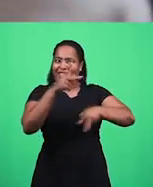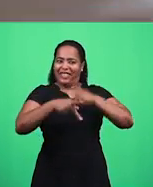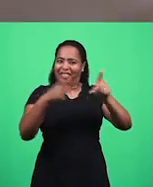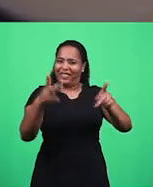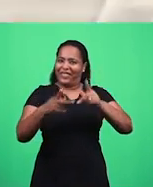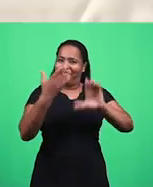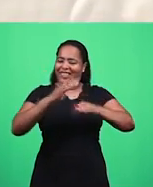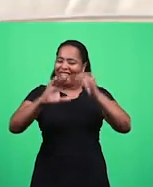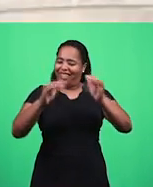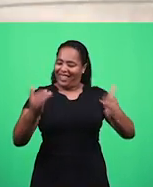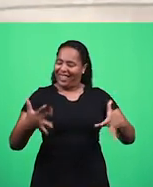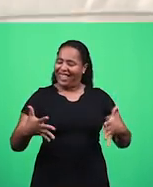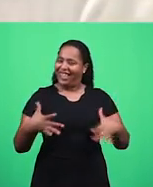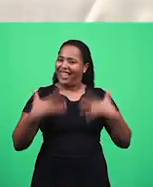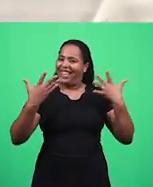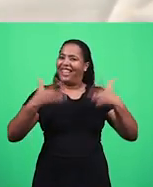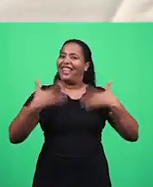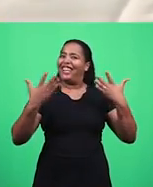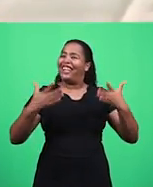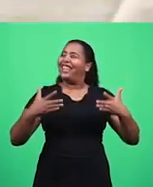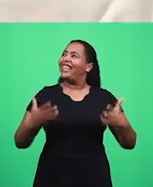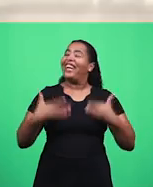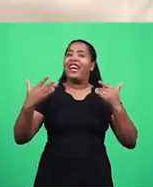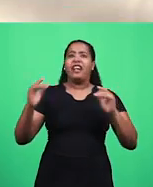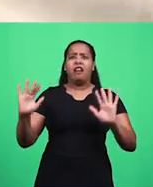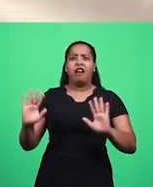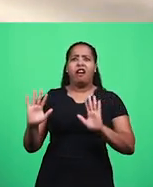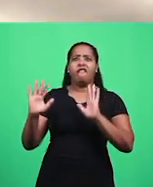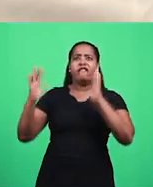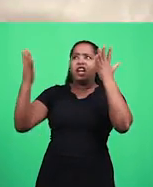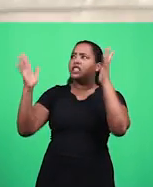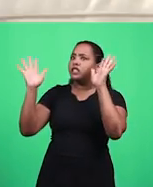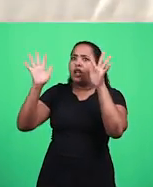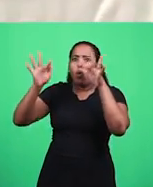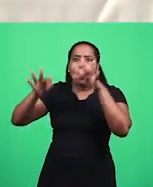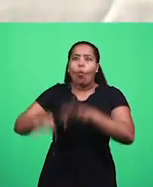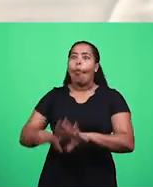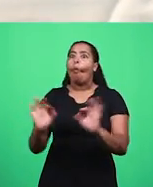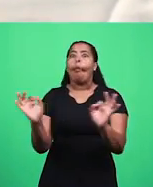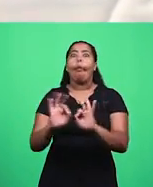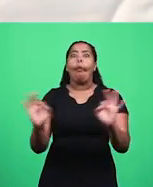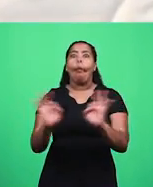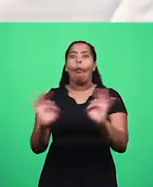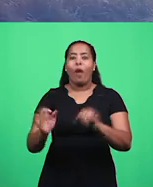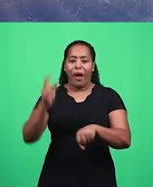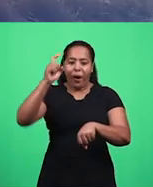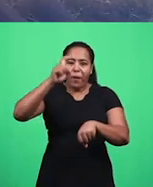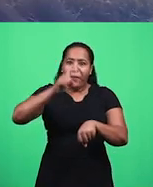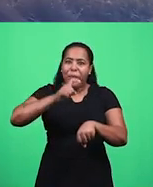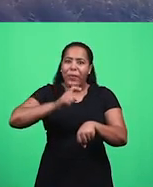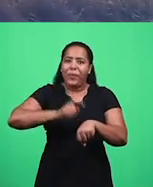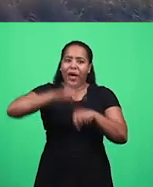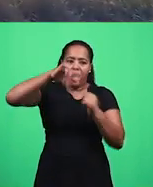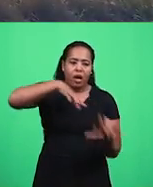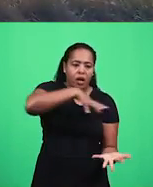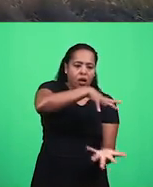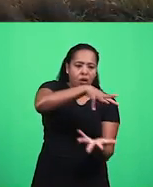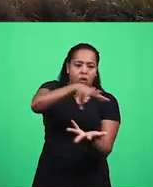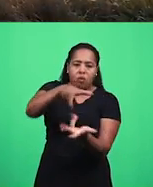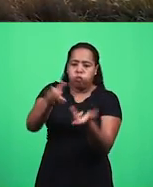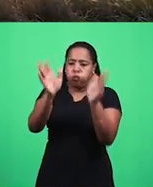«Пой, народ мой, радуйся, народ мой, ибо пир этот не закончится. Когда